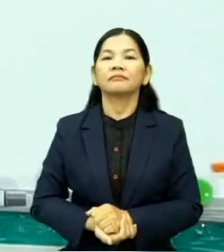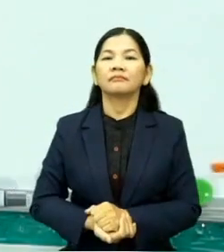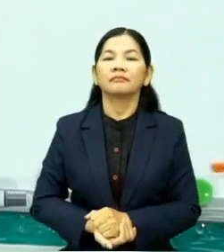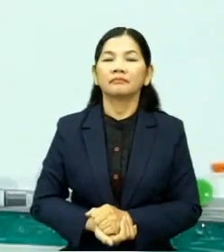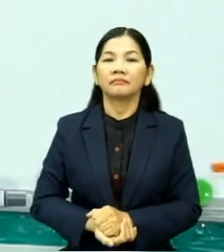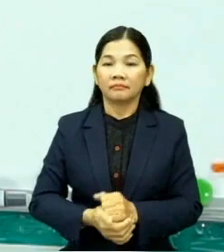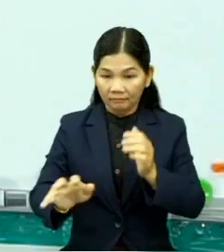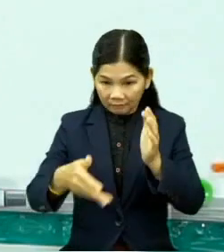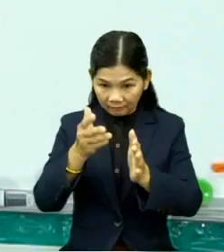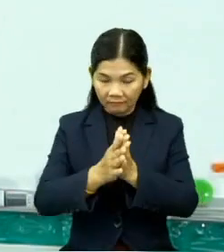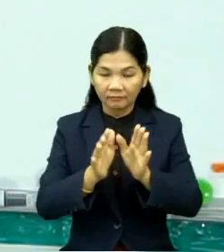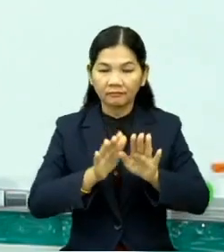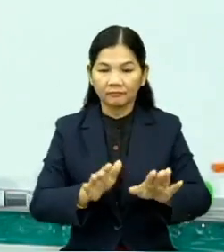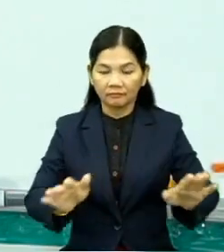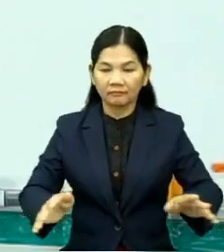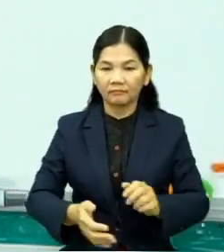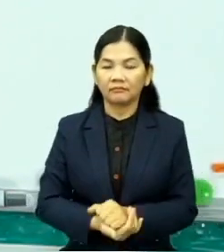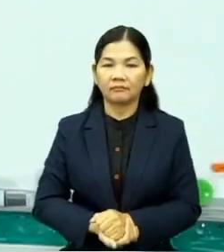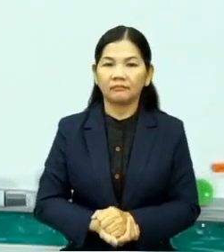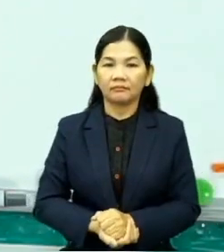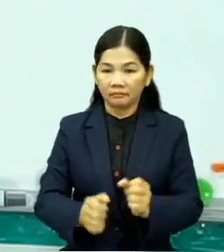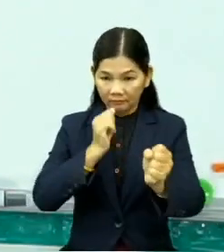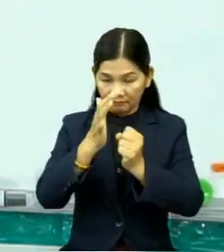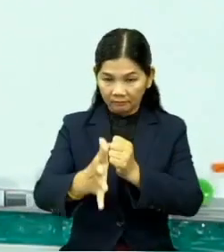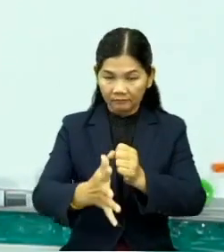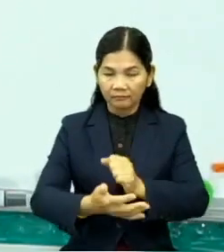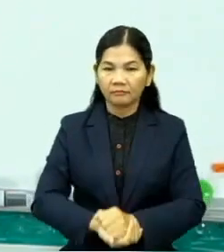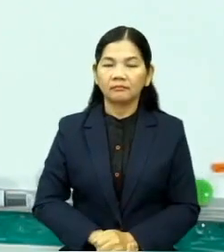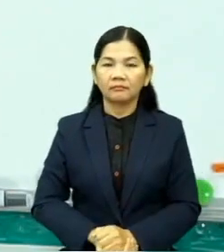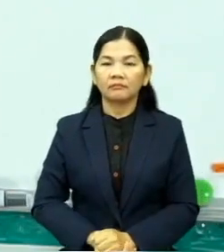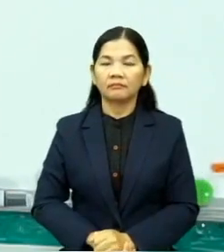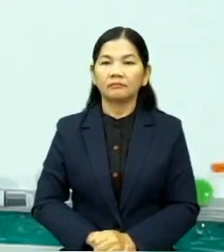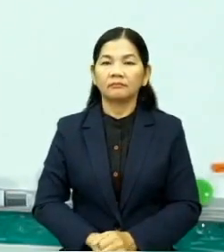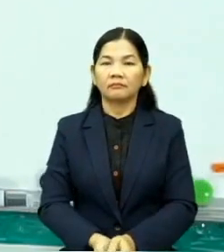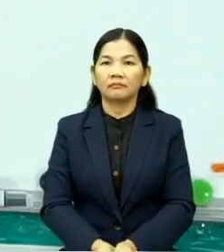3ចាអរគុណកូនទាំងអស់គ្នាតើឥឡូវយើងចាប់ផ្ដើមណាកូនណាចា